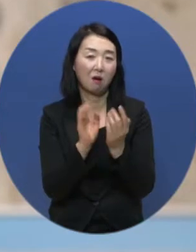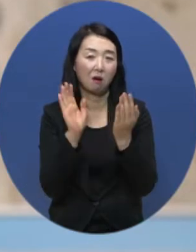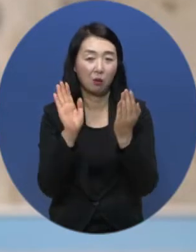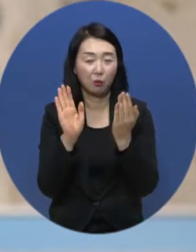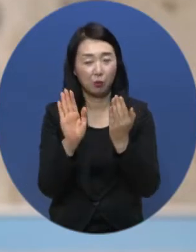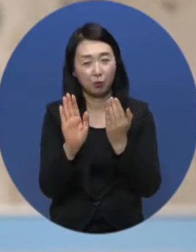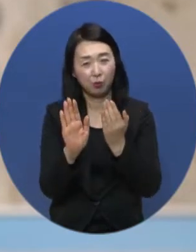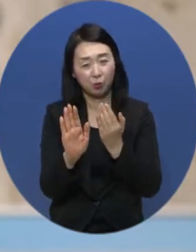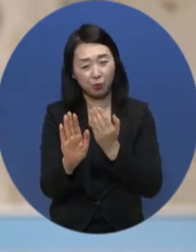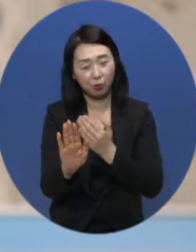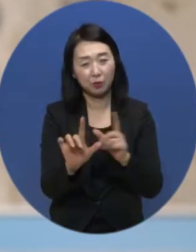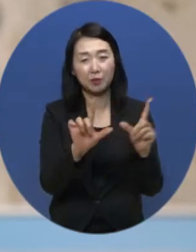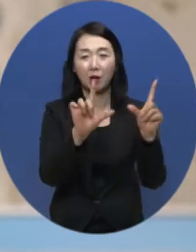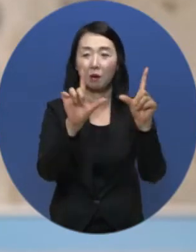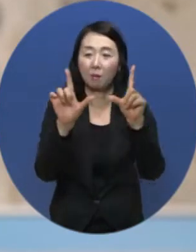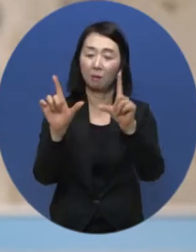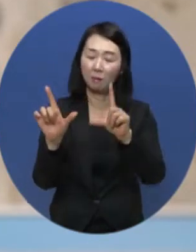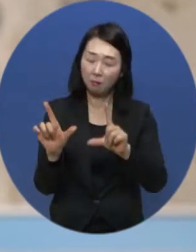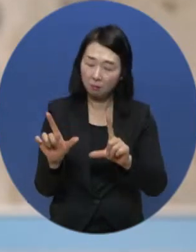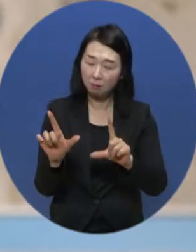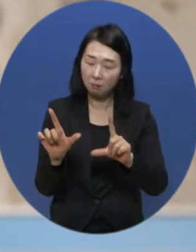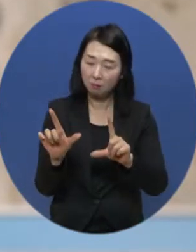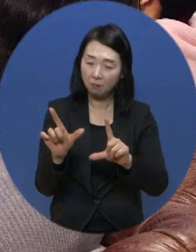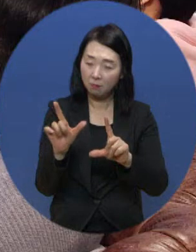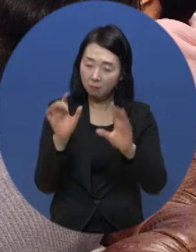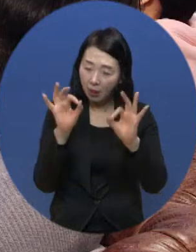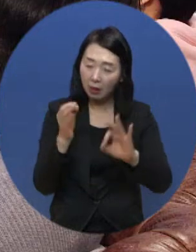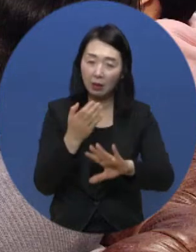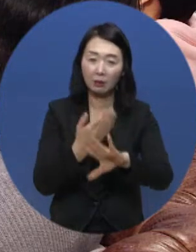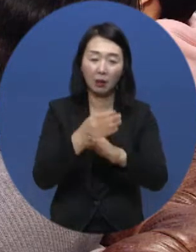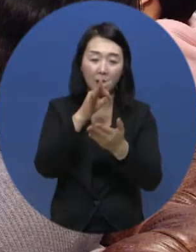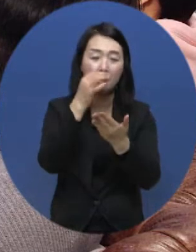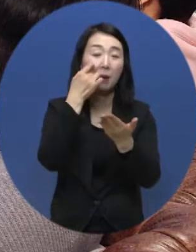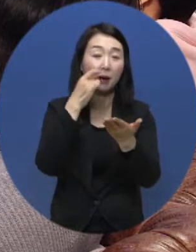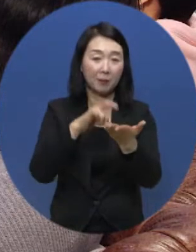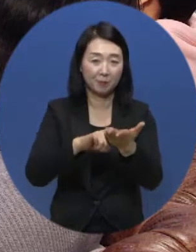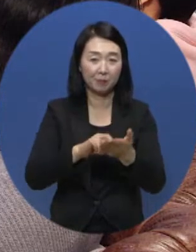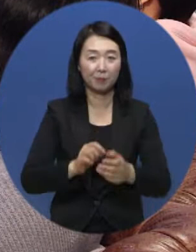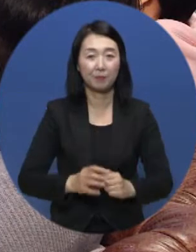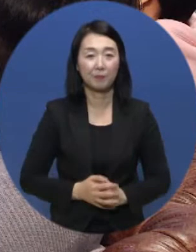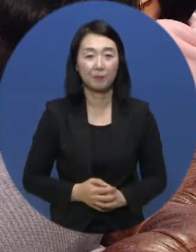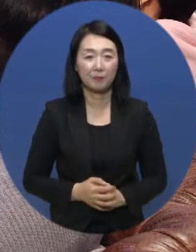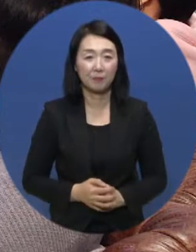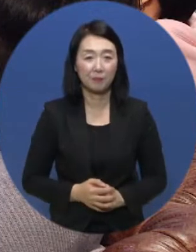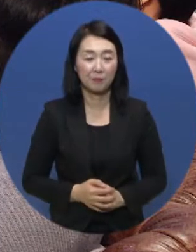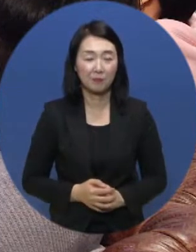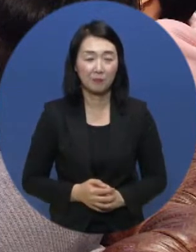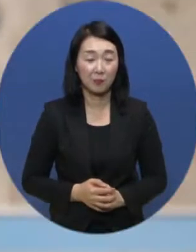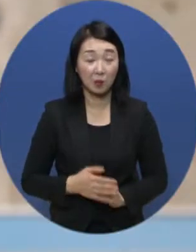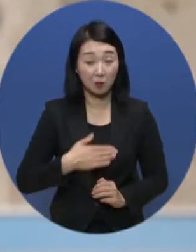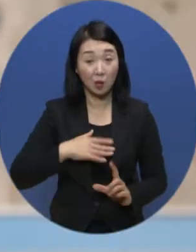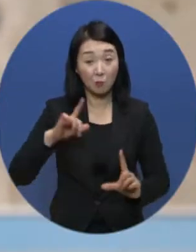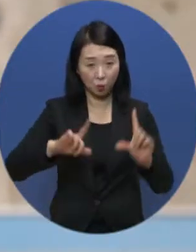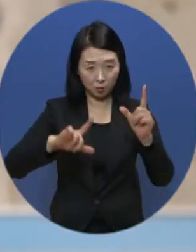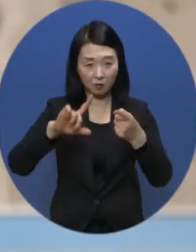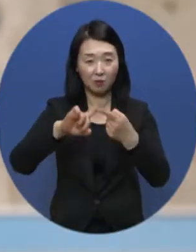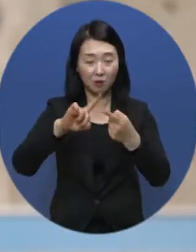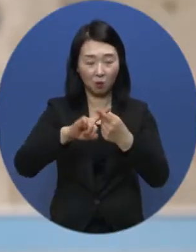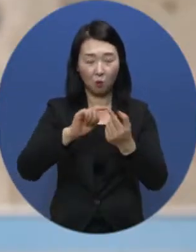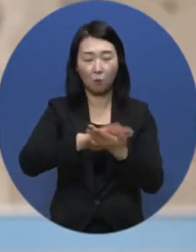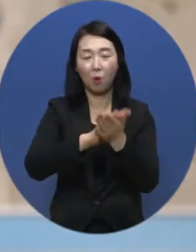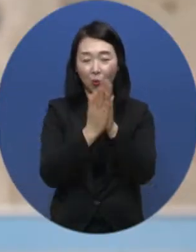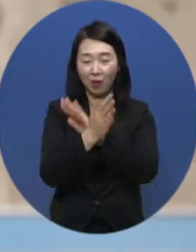조금 다른 삶의 가치를 발견하게 되었다는데요. 제 모습 그대로 변화를 인정하고 행복한